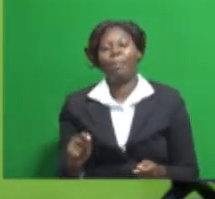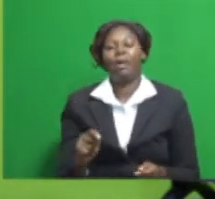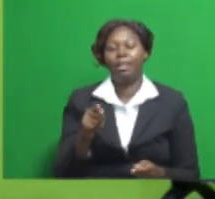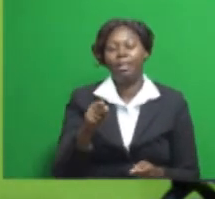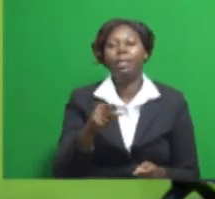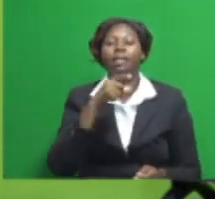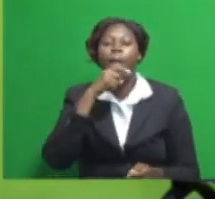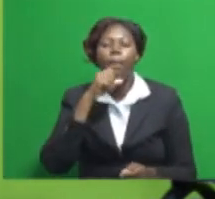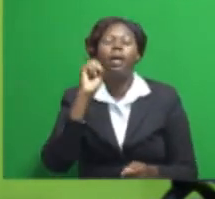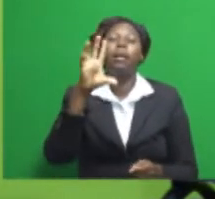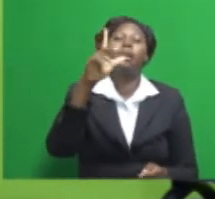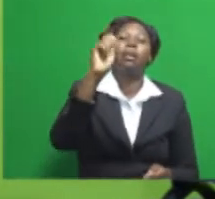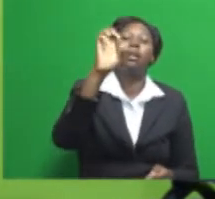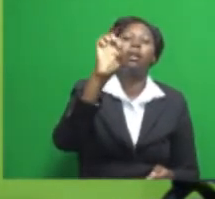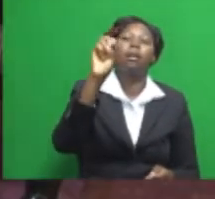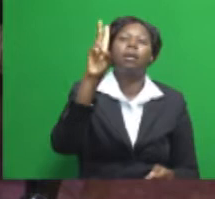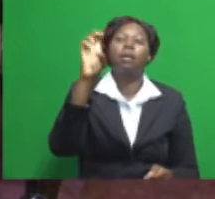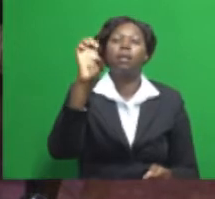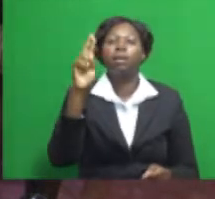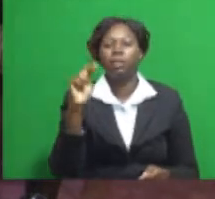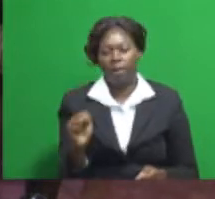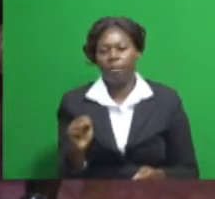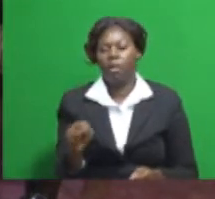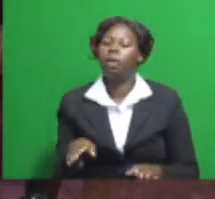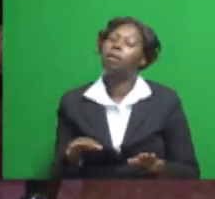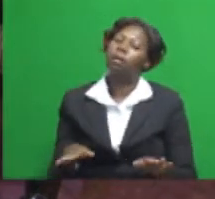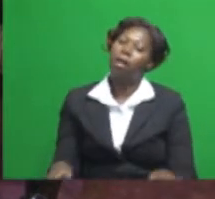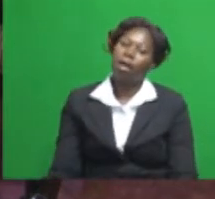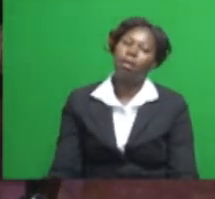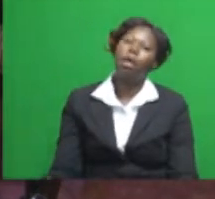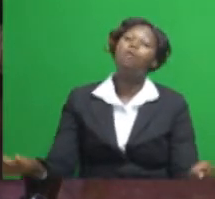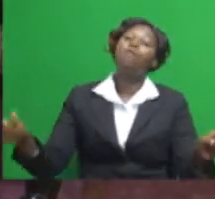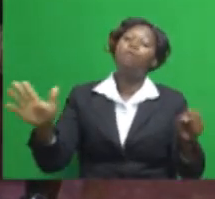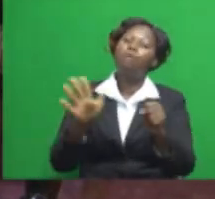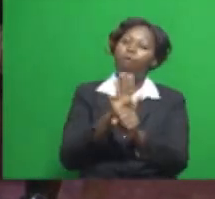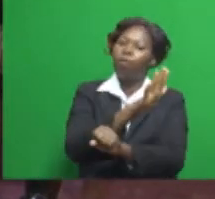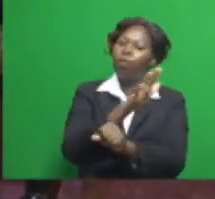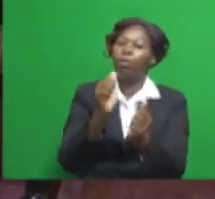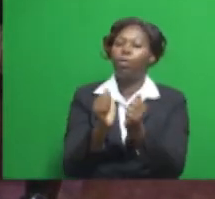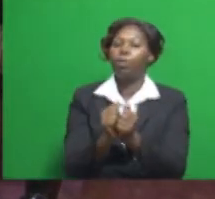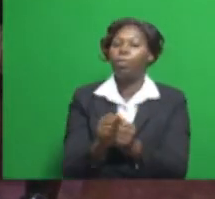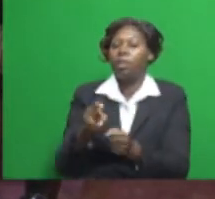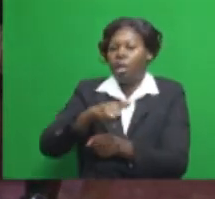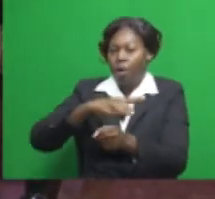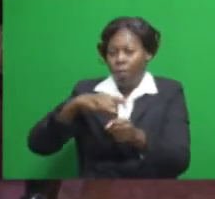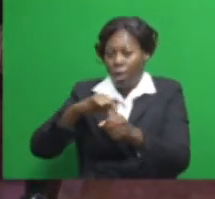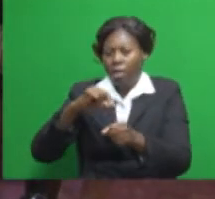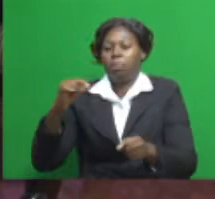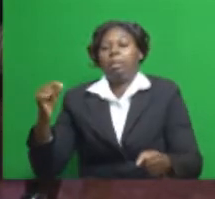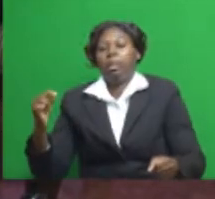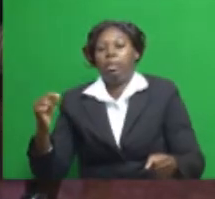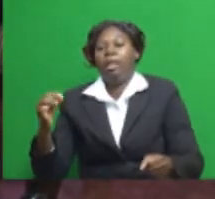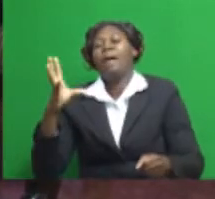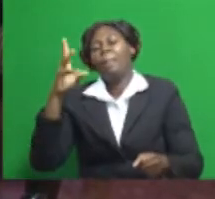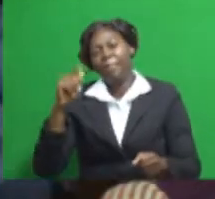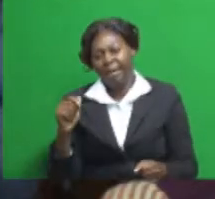but still mwari akaramba ari mwari and akatofa Stefan azere nemweya mutsvene yes and kutopiwa assurance dai